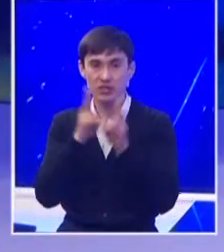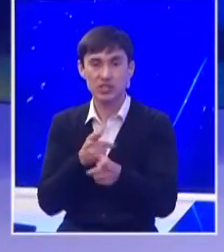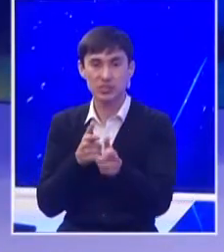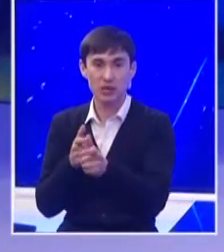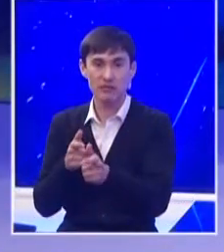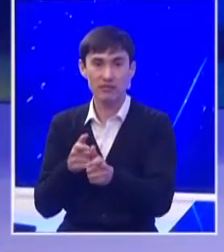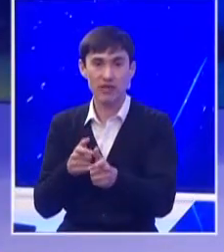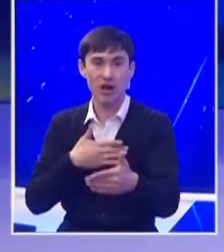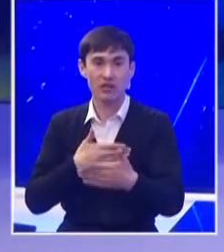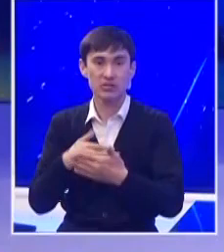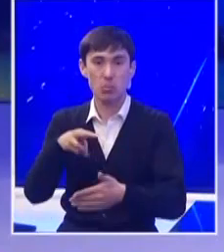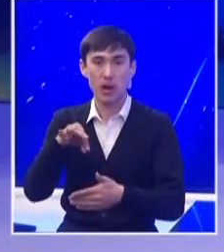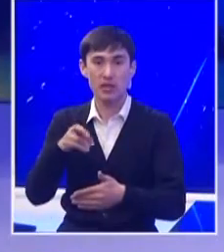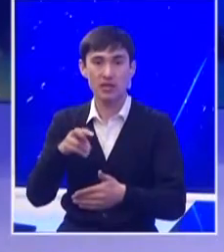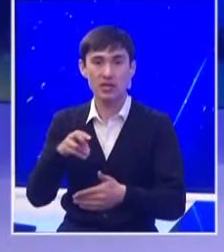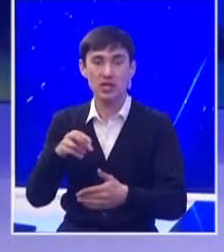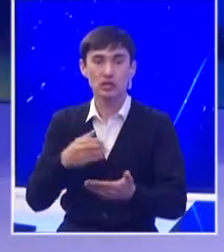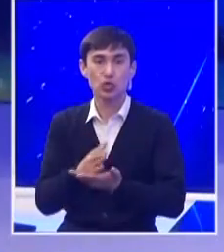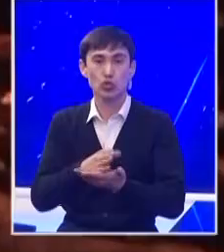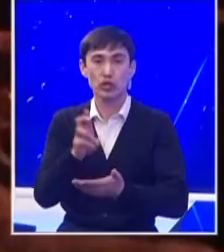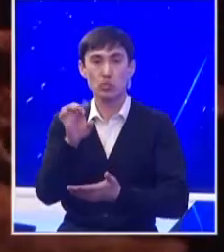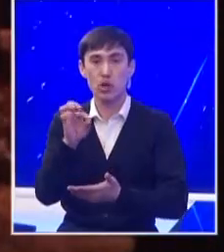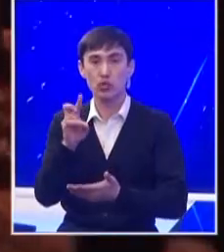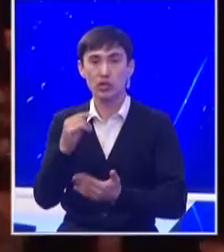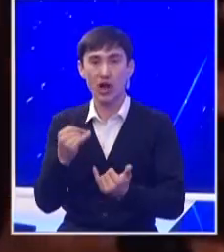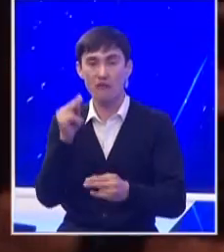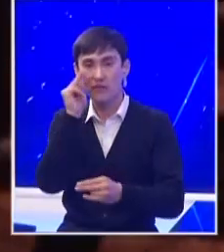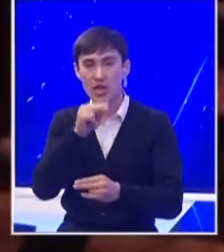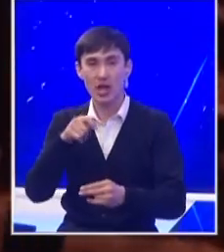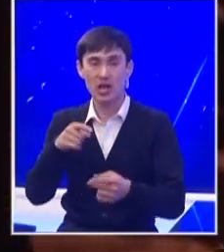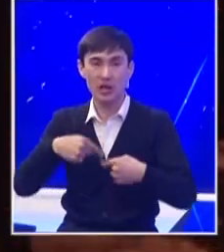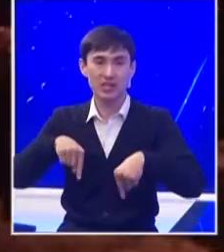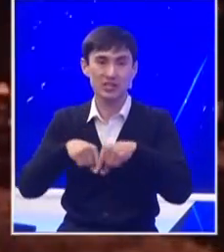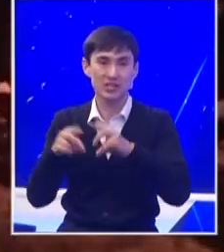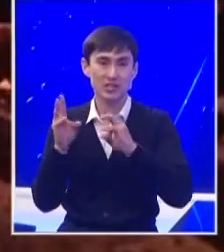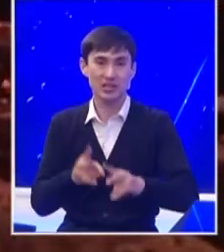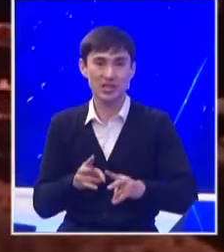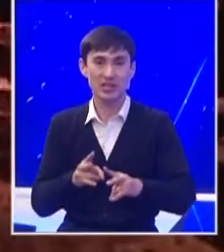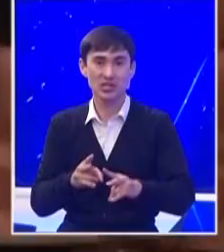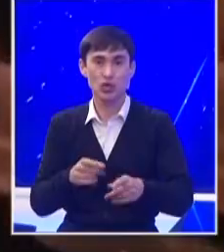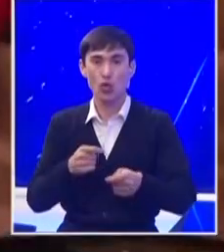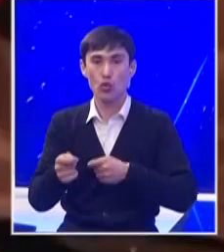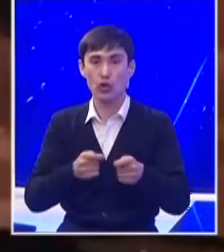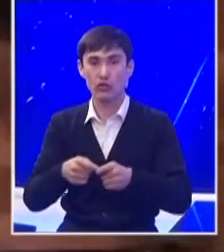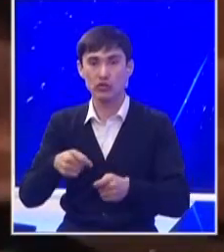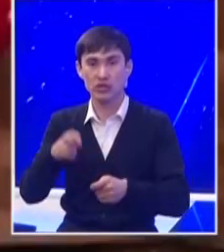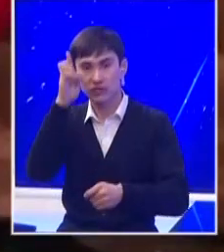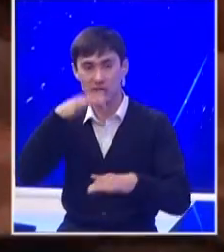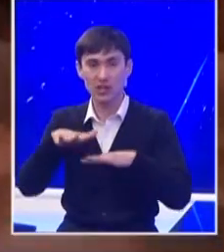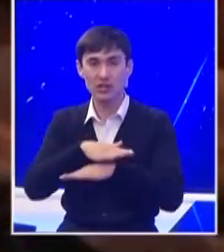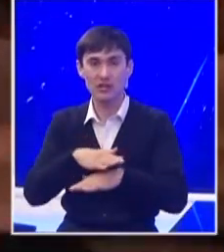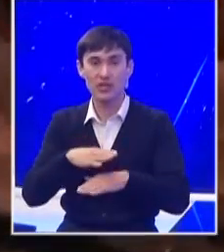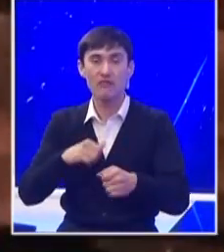активисты Майдана, так и сотрудники «Беркута». Нынешние власти Украины обвиняют в организации трагедии тогдашнее руководство страны во главе с